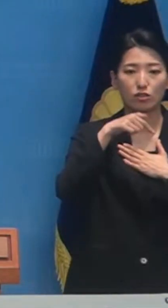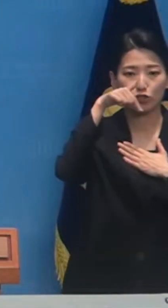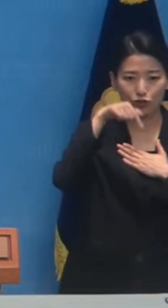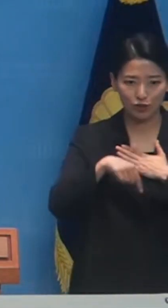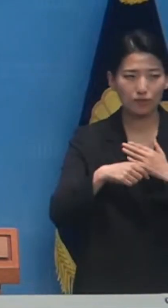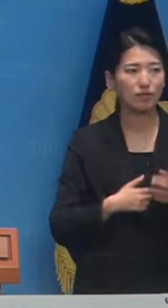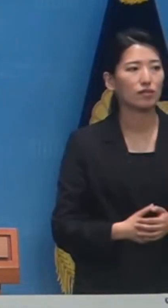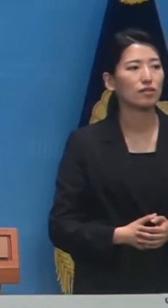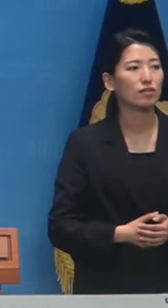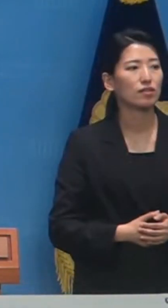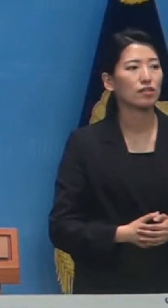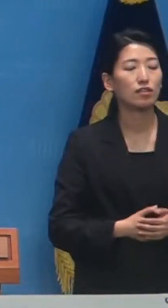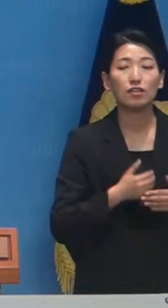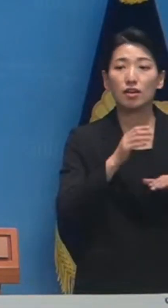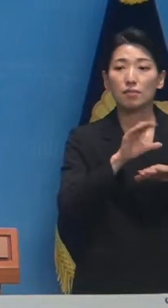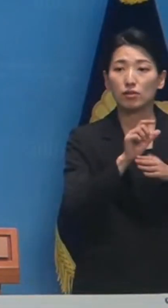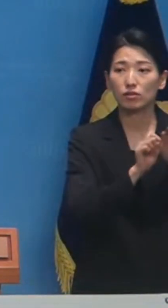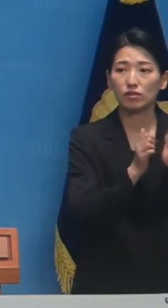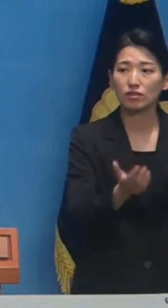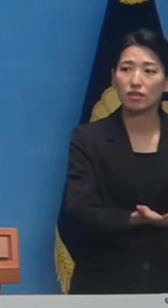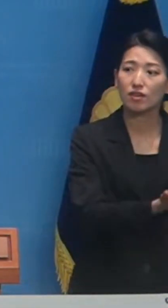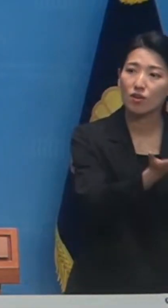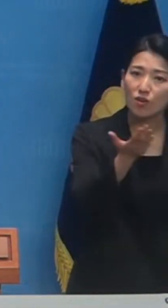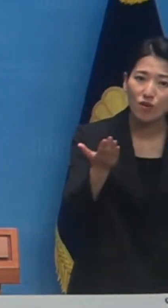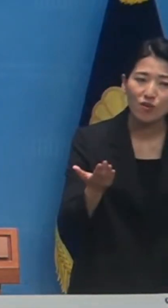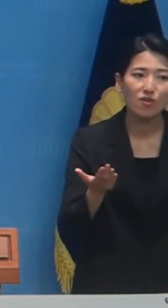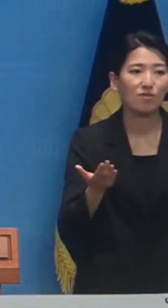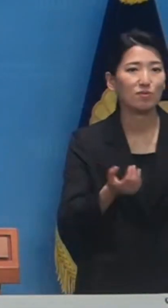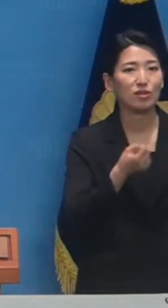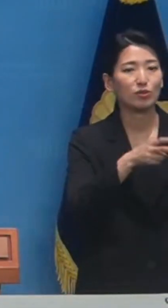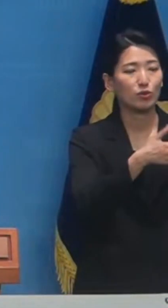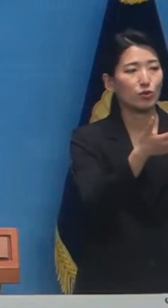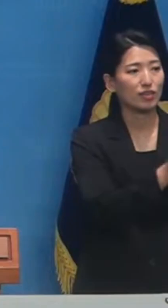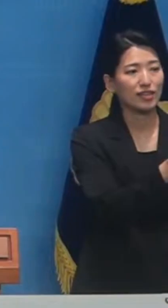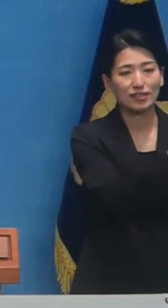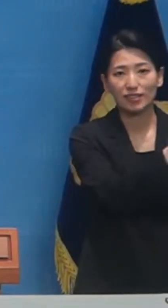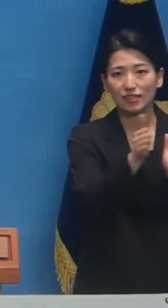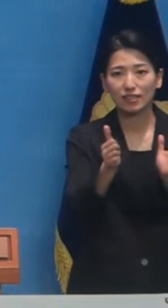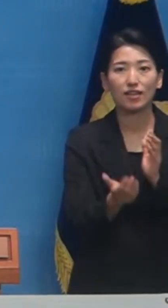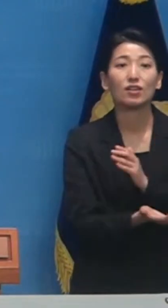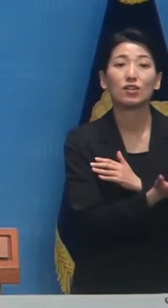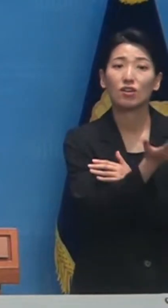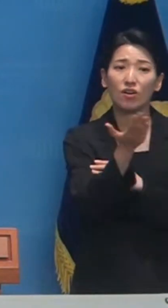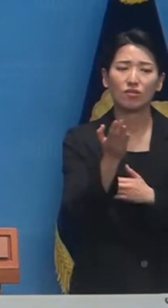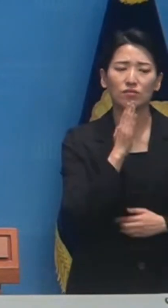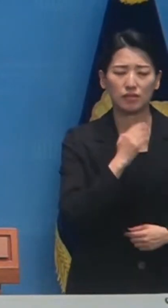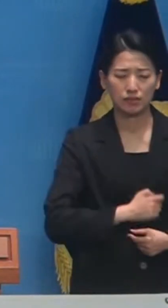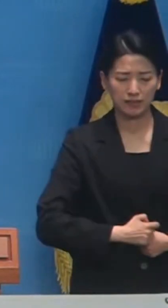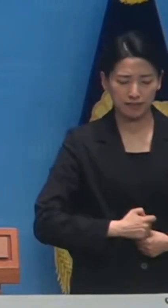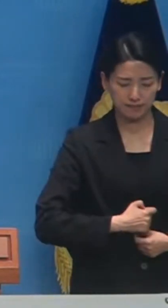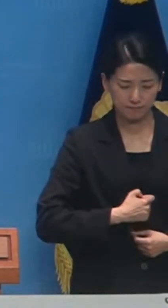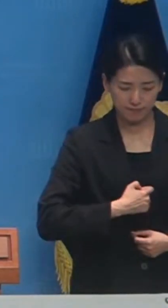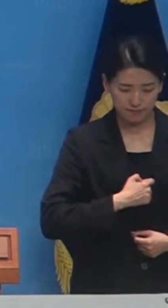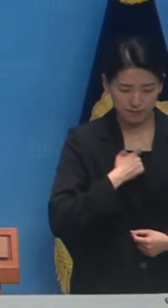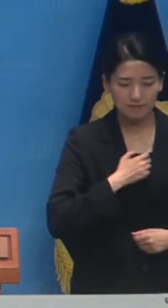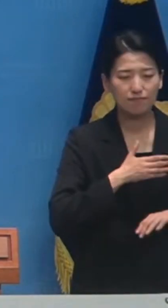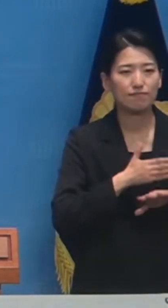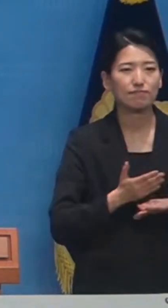언론인 여러분과 전국에서 함께해 주신 각 단체 대표님들께 깊은 감사를